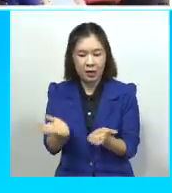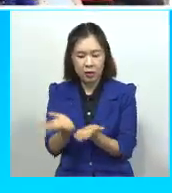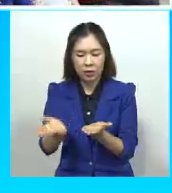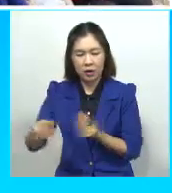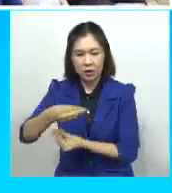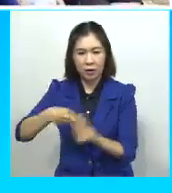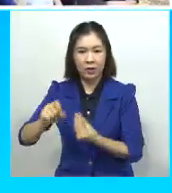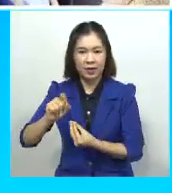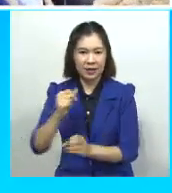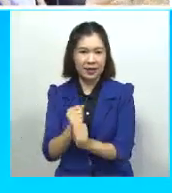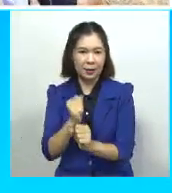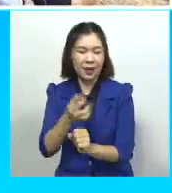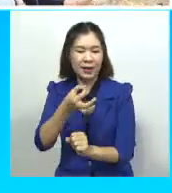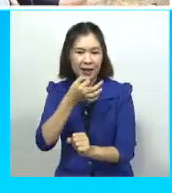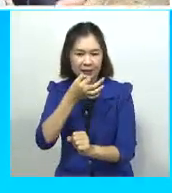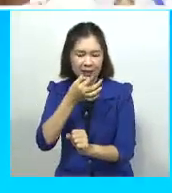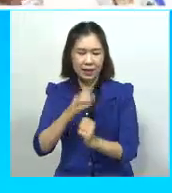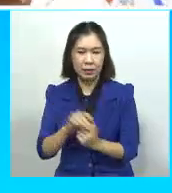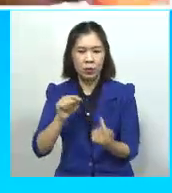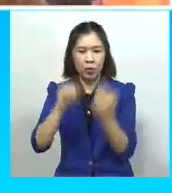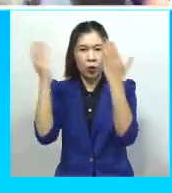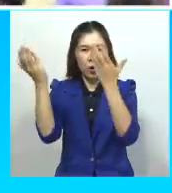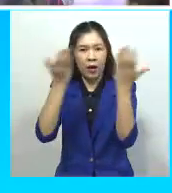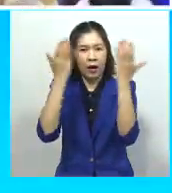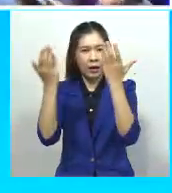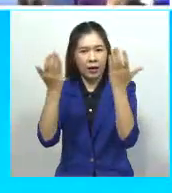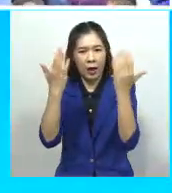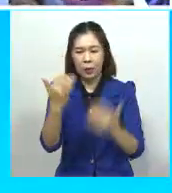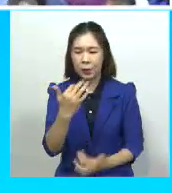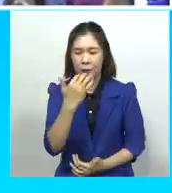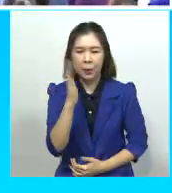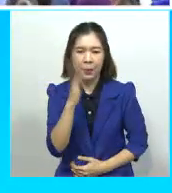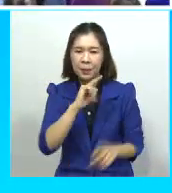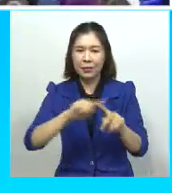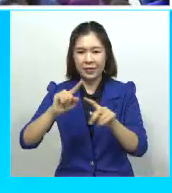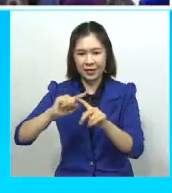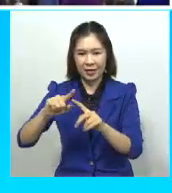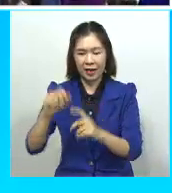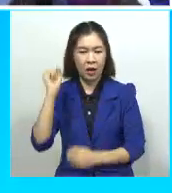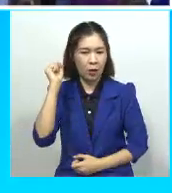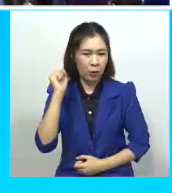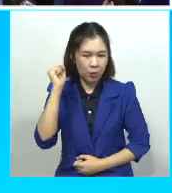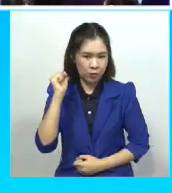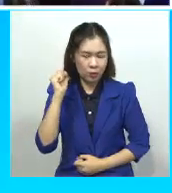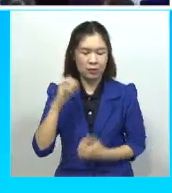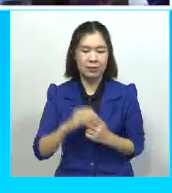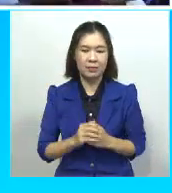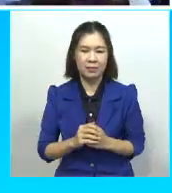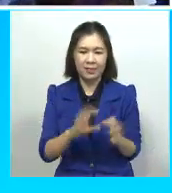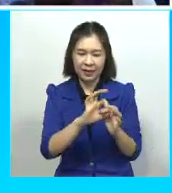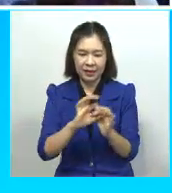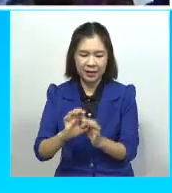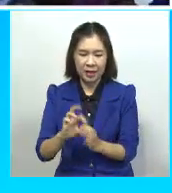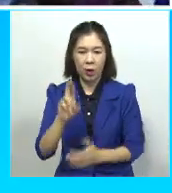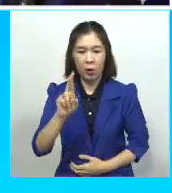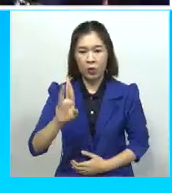สร้างงานสร้างอาชีพจัดการปัญหาสภาพอากาศและมลพิษนะครับรวมถึงส่งเสริมการใช้รถพลังงานบริสุทธิ์เชื่อมต่อระบบข